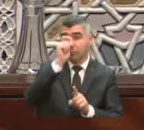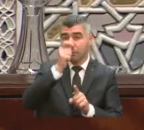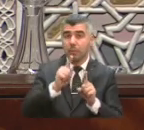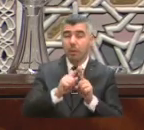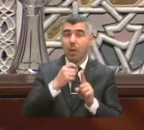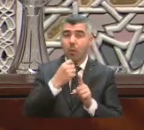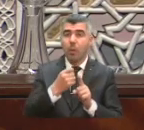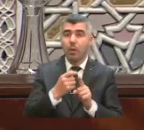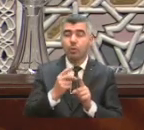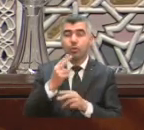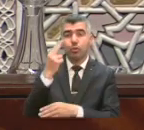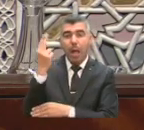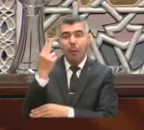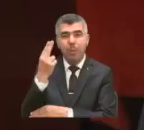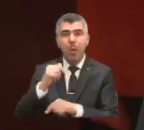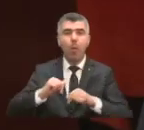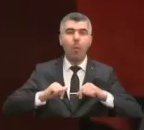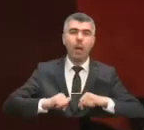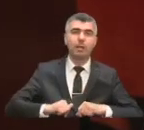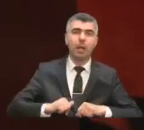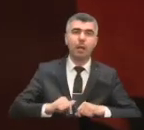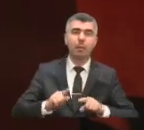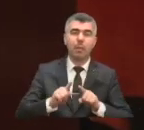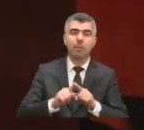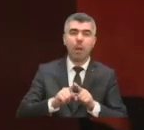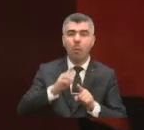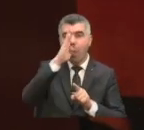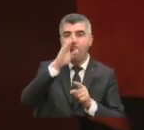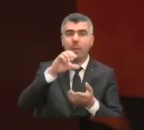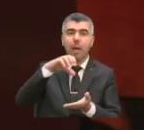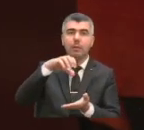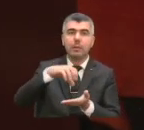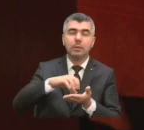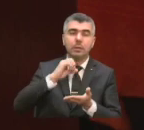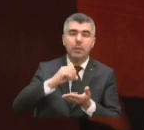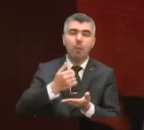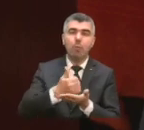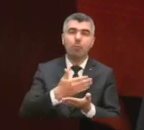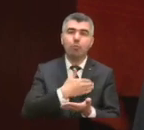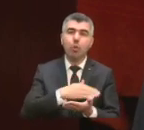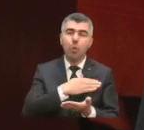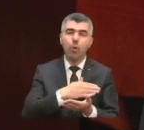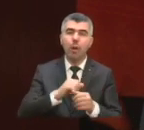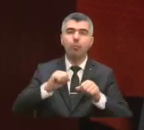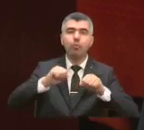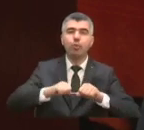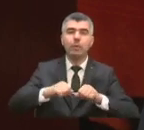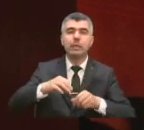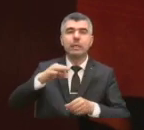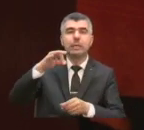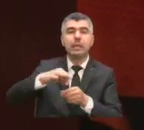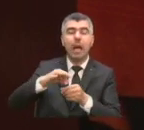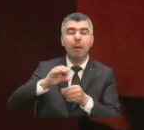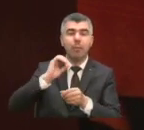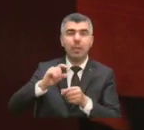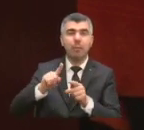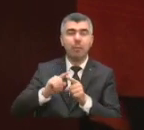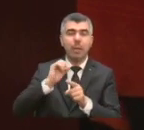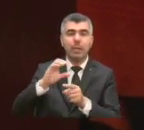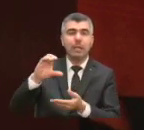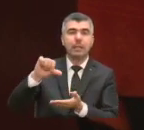الجامعة ولا الوزارة، مركب محمد الخامس المسؤول عليه هو مجلس مدينة الدار البيضاء حتى توضع الأمور في